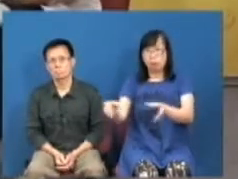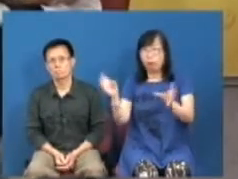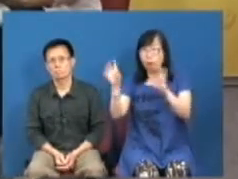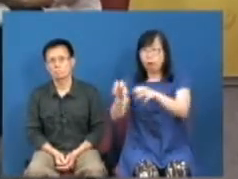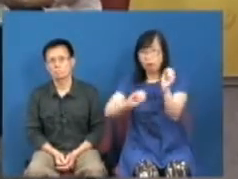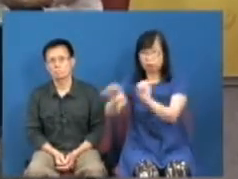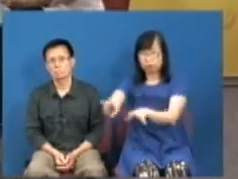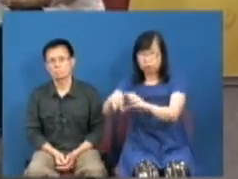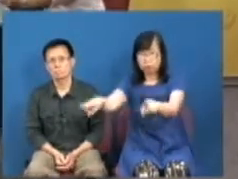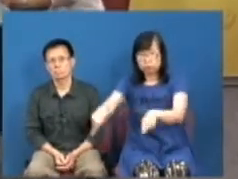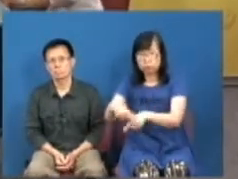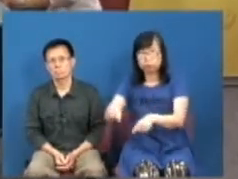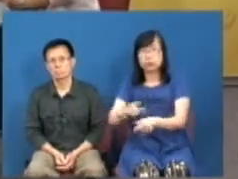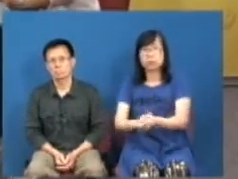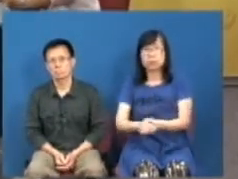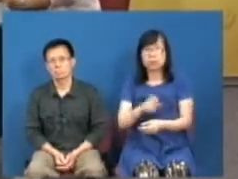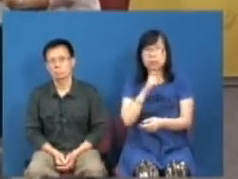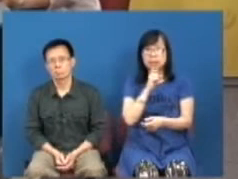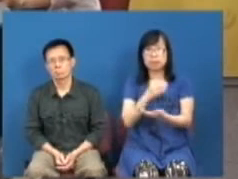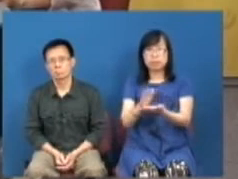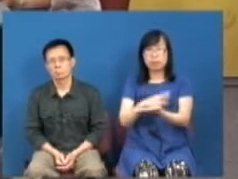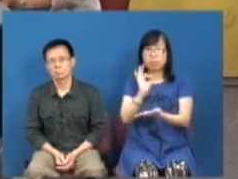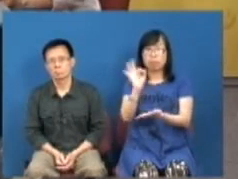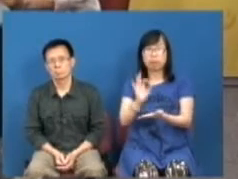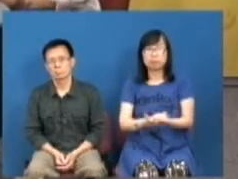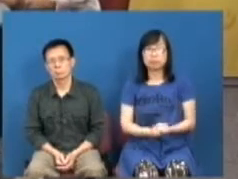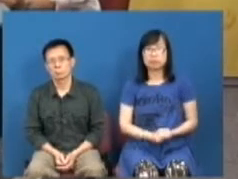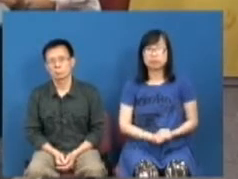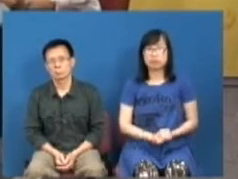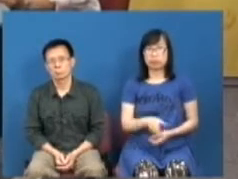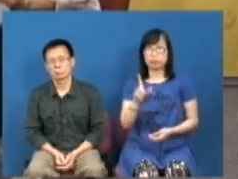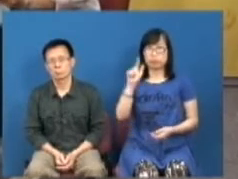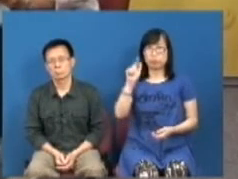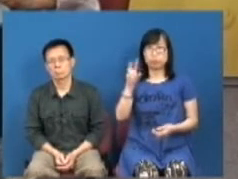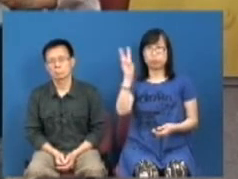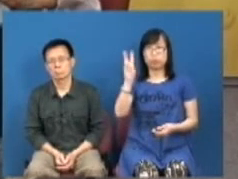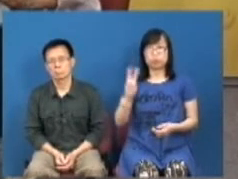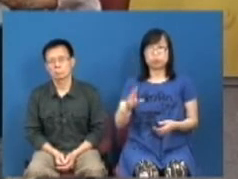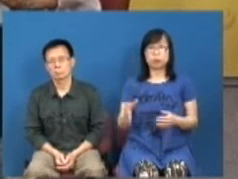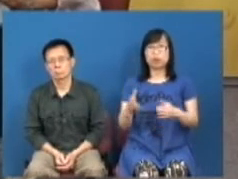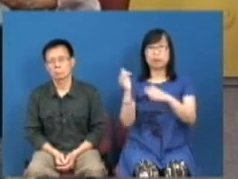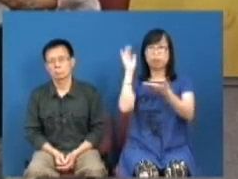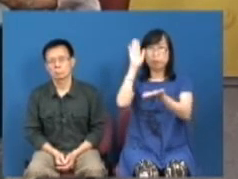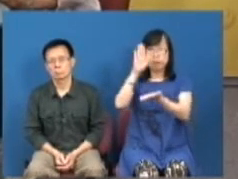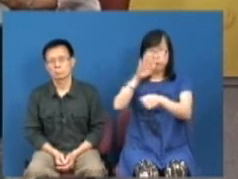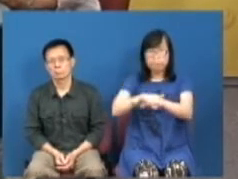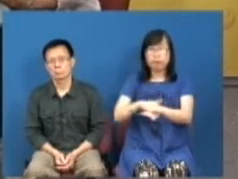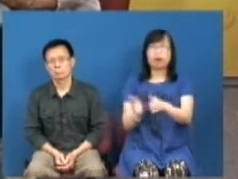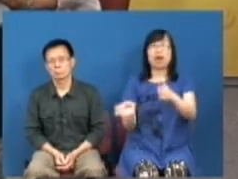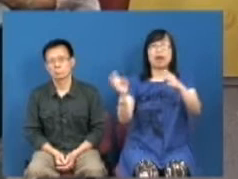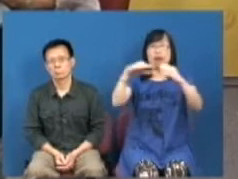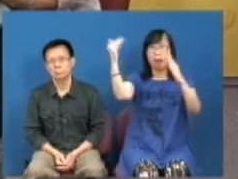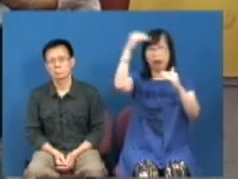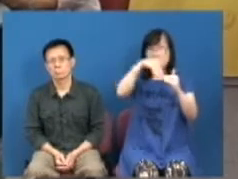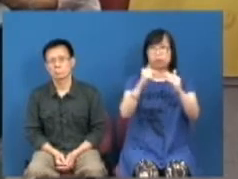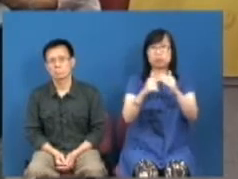啦，真係厲害到。係啊，咁但係如果你話即係個污水處理廠喺一個岩洞裏邊咧，咁頂得